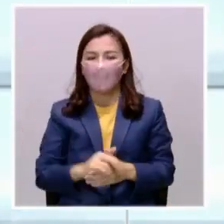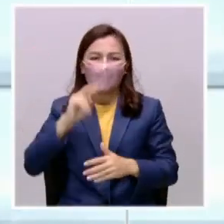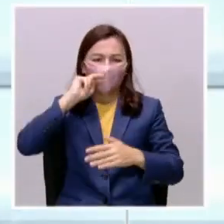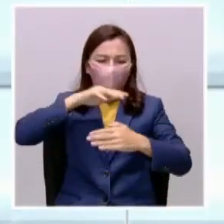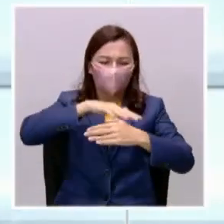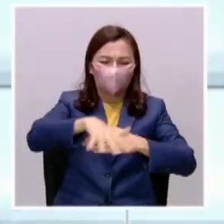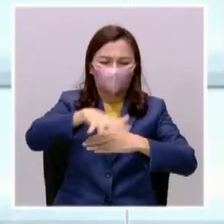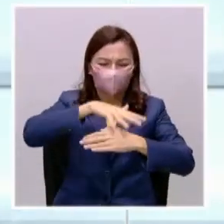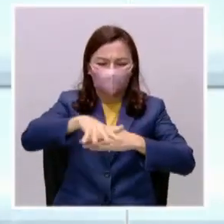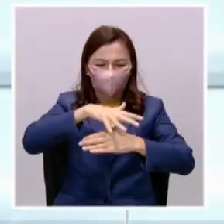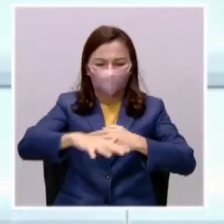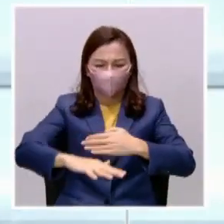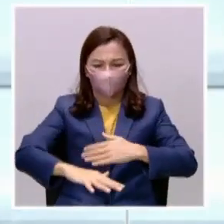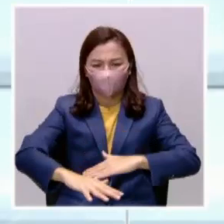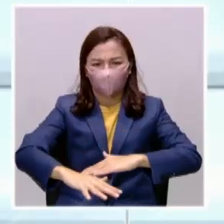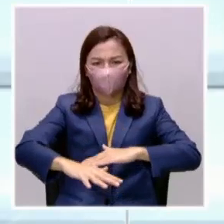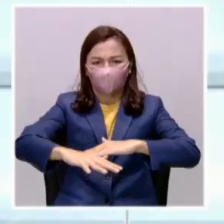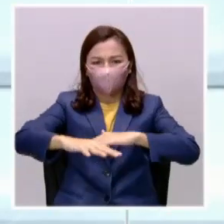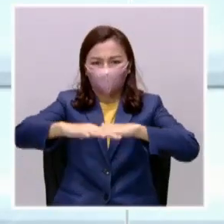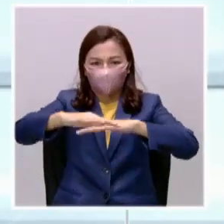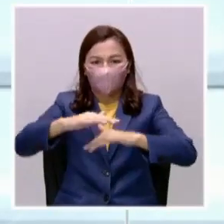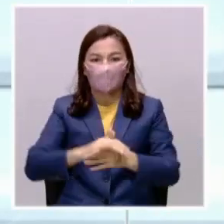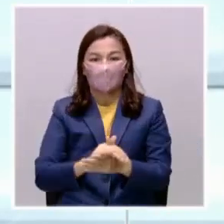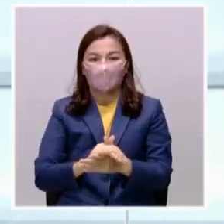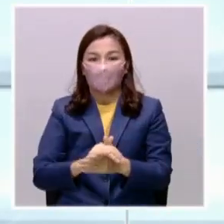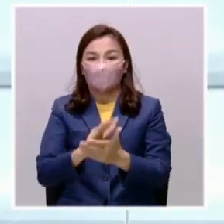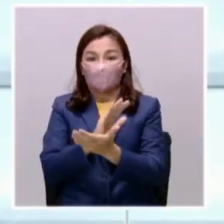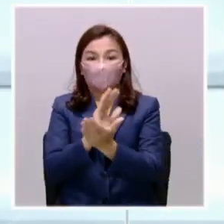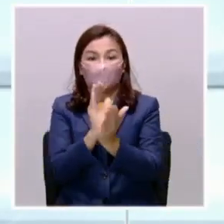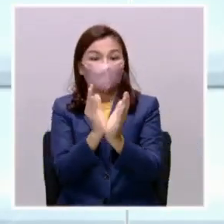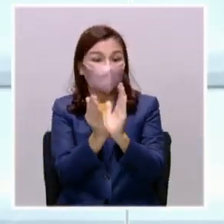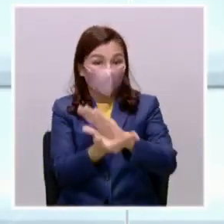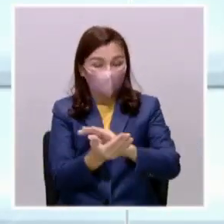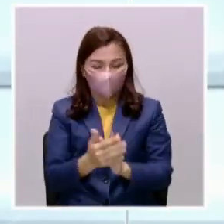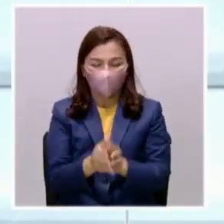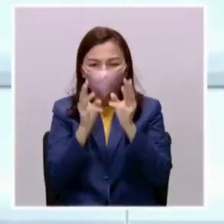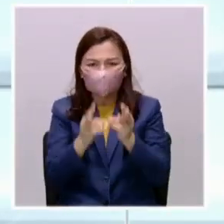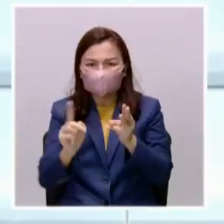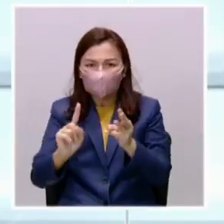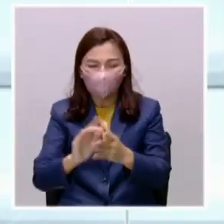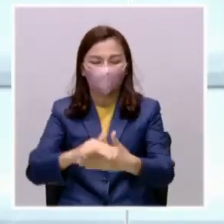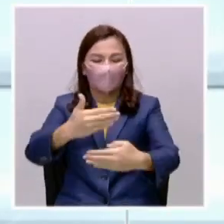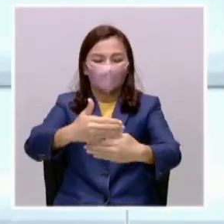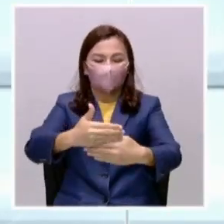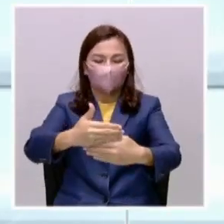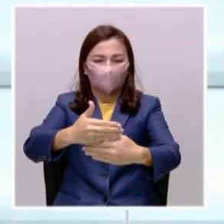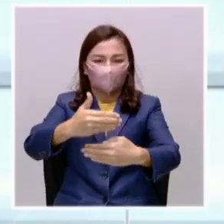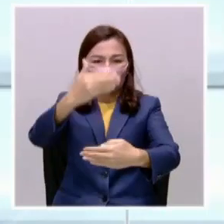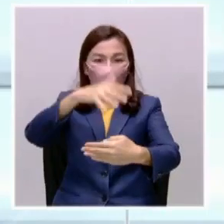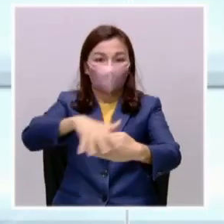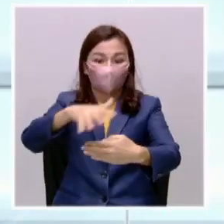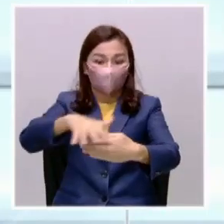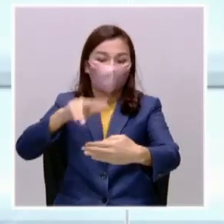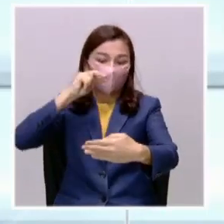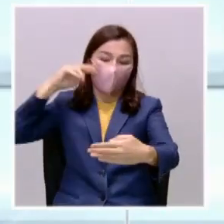เจ้าพระยามีปริมาณเพิ่มสูงขึ้นค่ะเพราะฉะนั้นถ้าเขื่อนเองต้องมีการปรับเพิ่มการระบายน้ำเพื่อรองรับมวลน้ำเหนือ